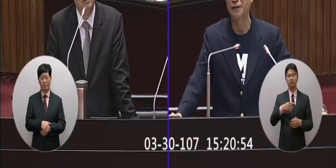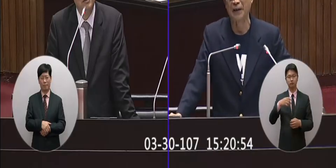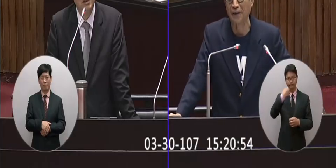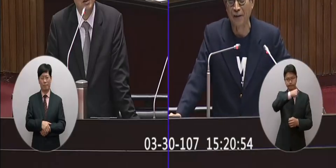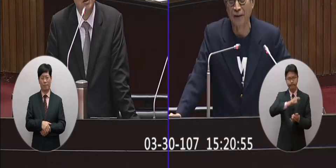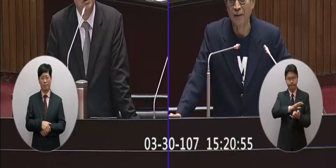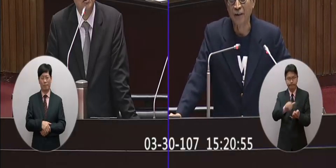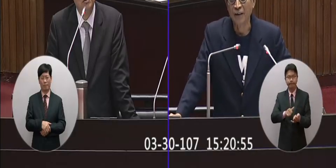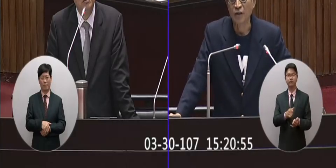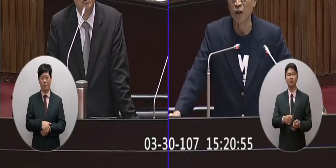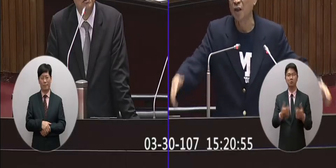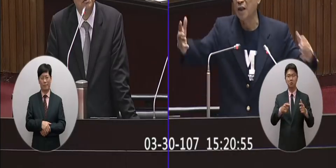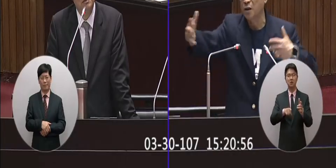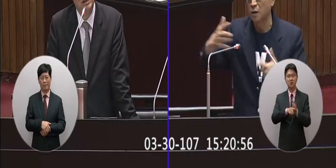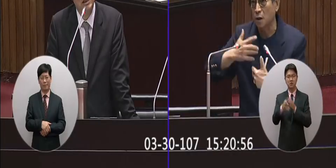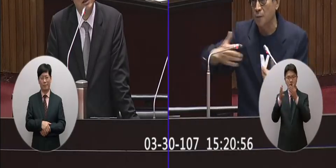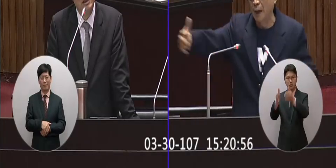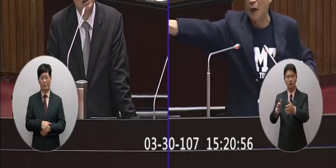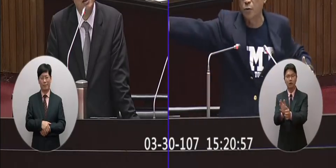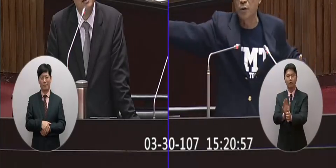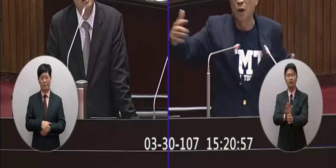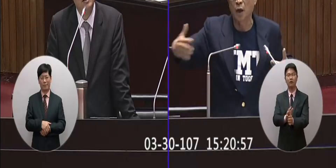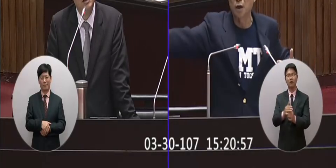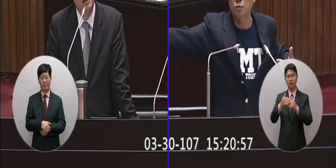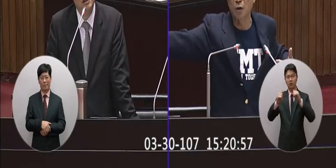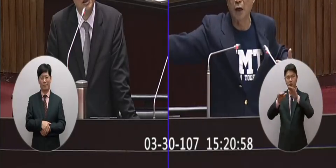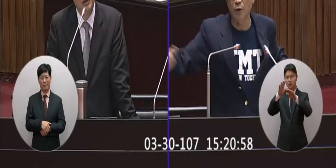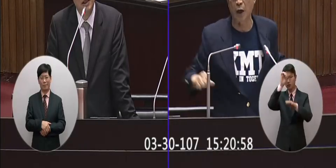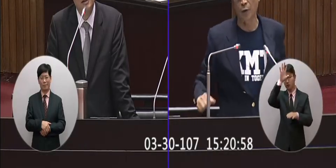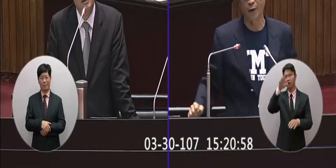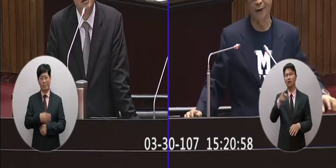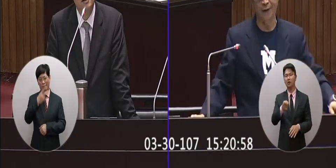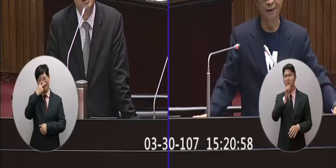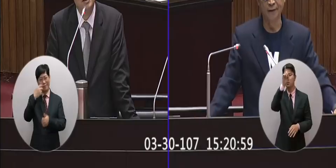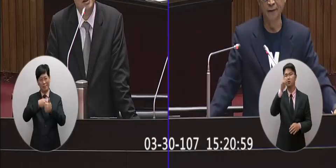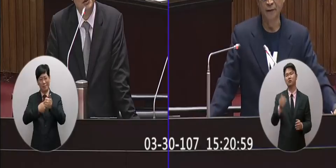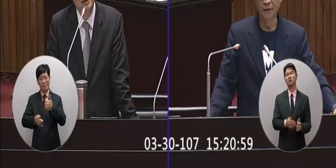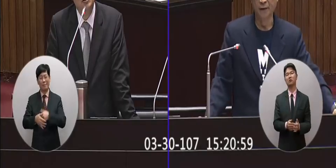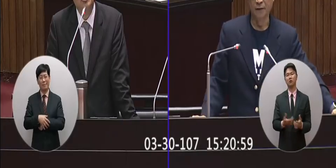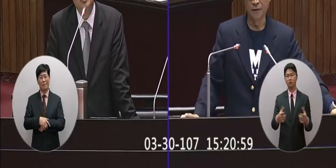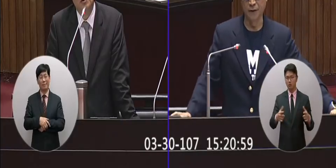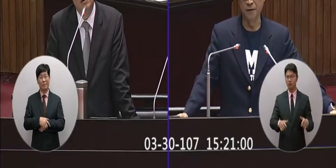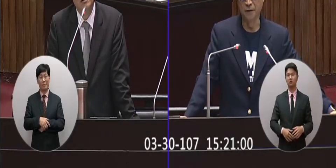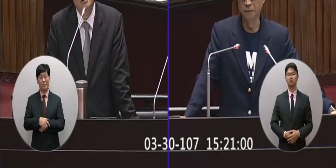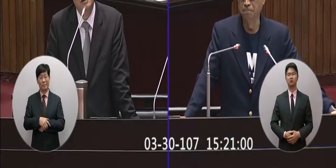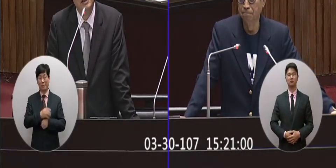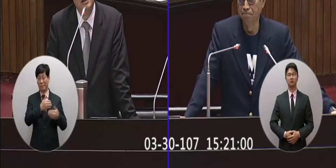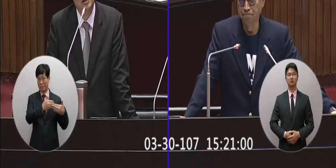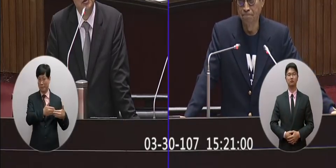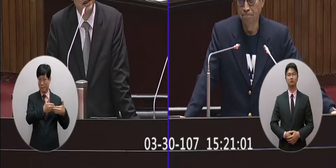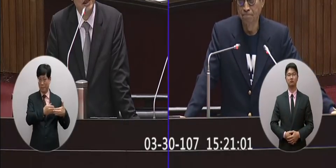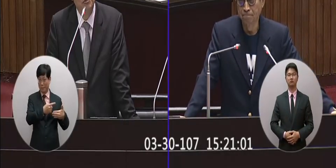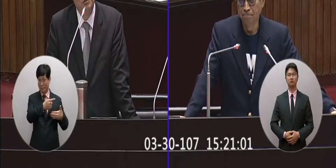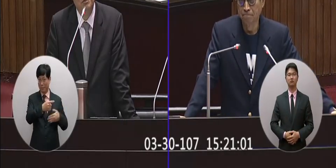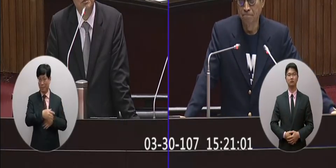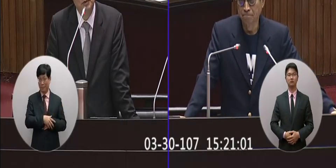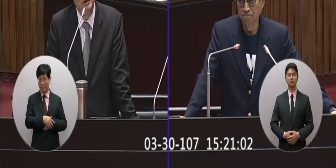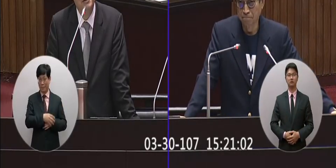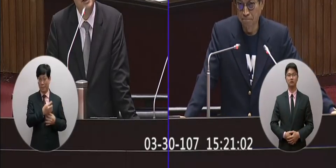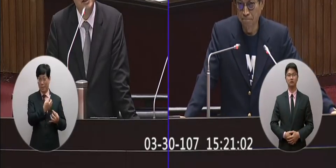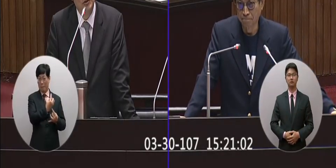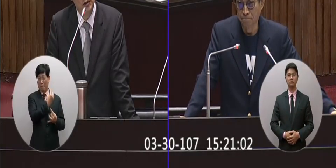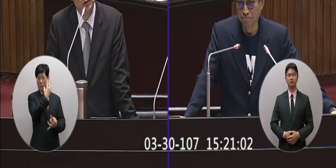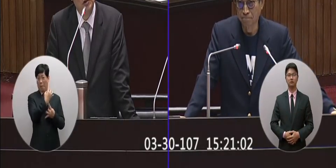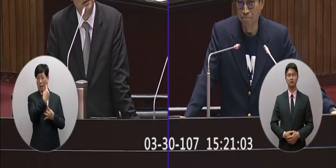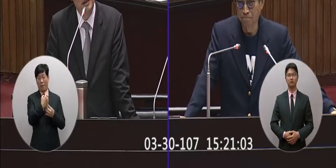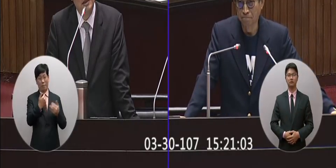理民进党人的，所以你这样子一直把蓝军跟你距离越来越远了。 赖委员，中国。非但不